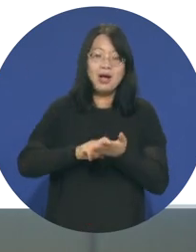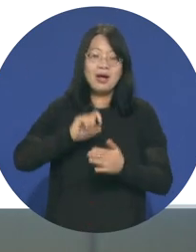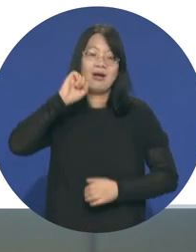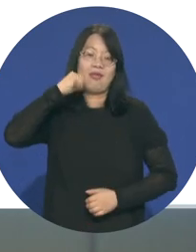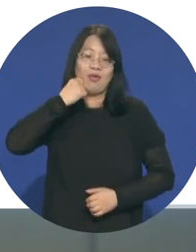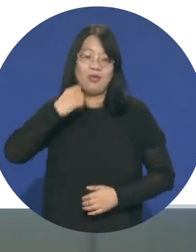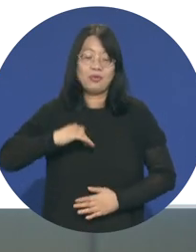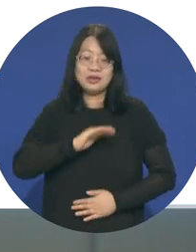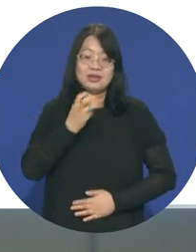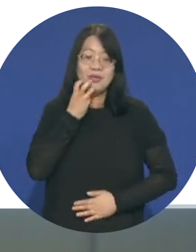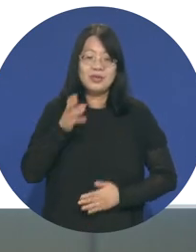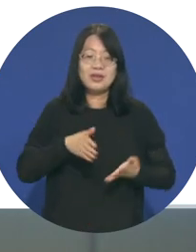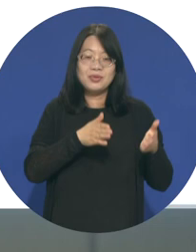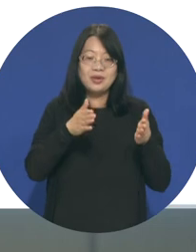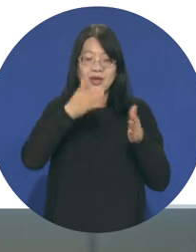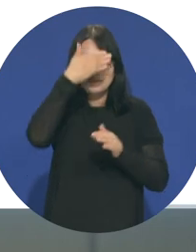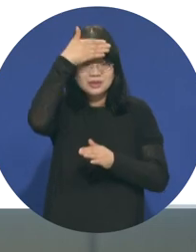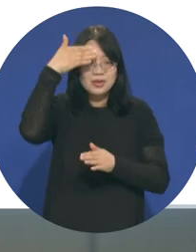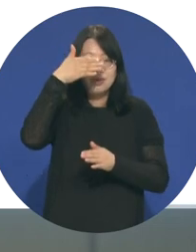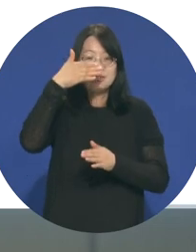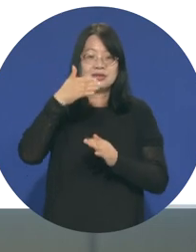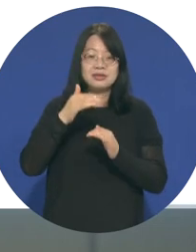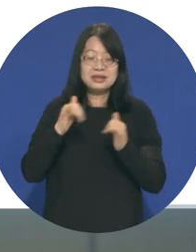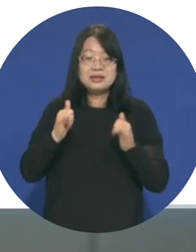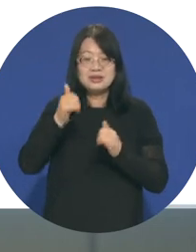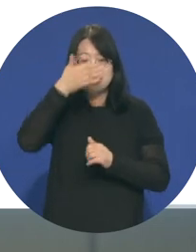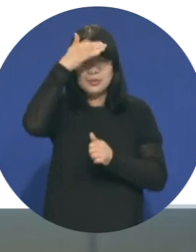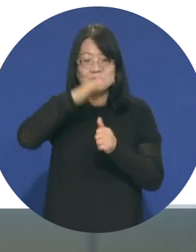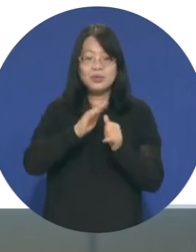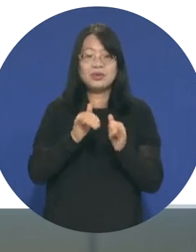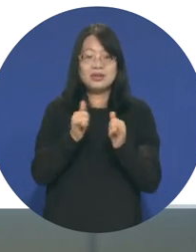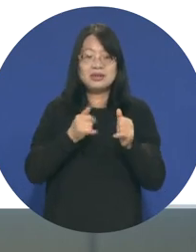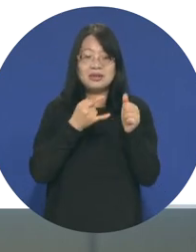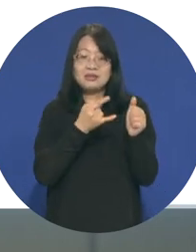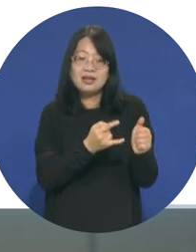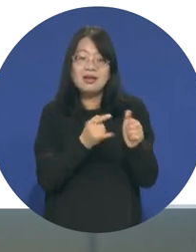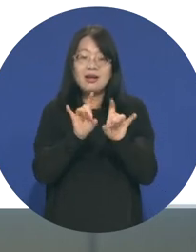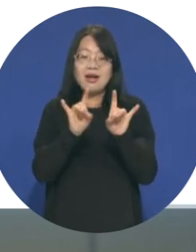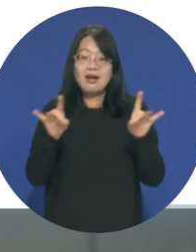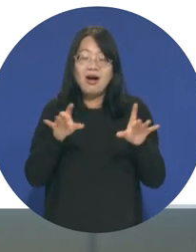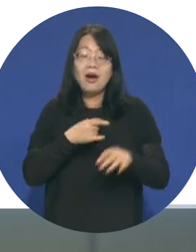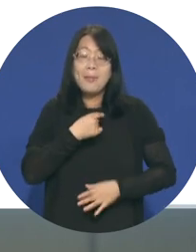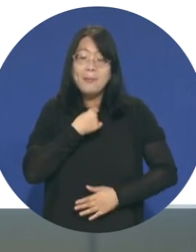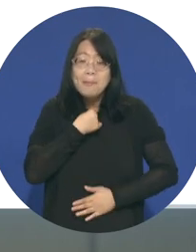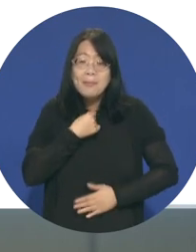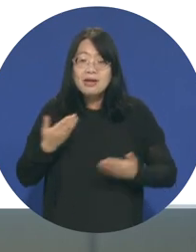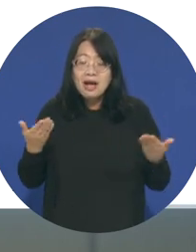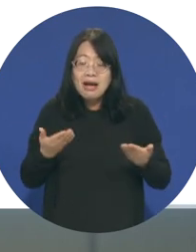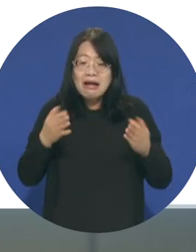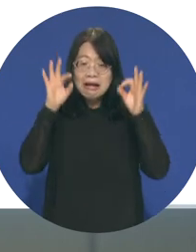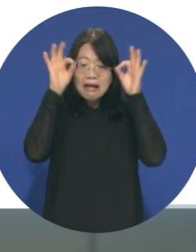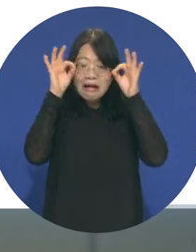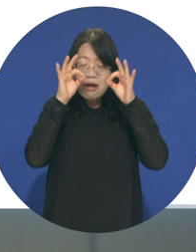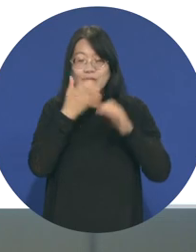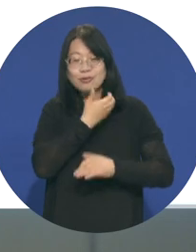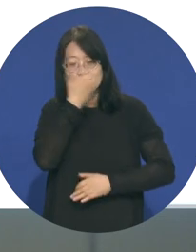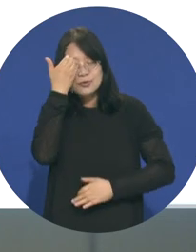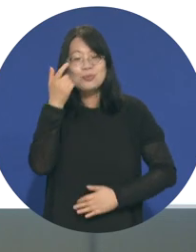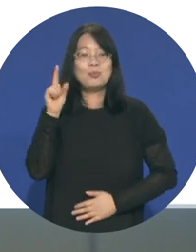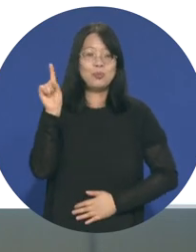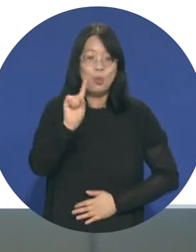우리 경기도의 청년들, 청소년들에게 각자가 스스로 하고 싶은 일을 찾는 꿈이